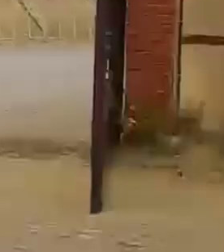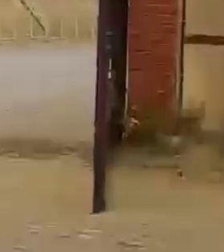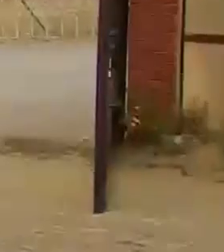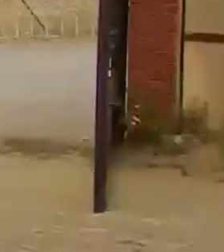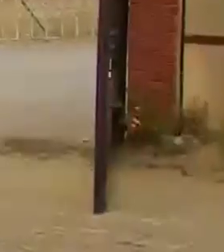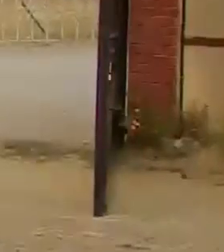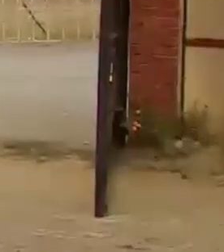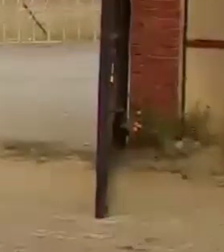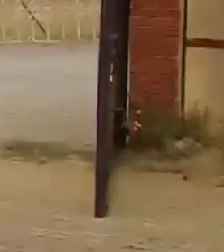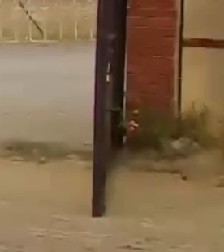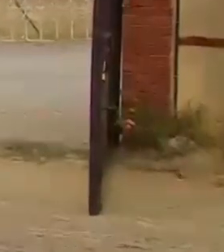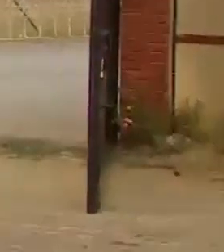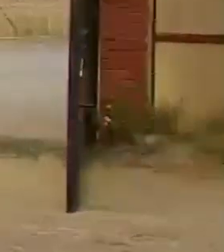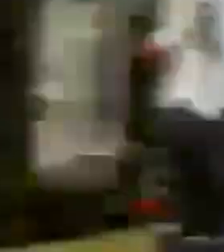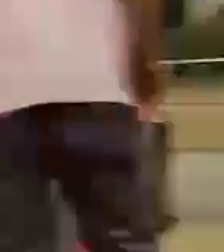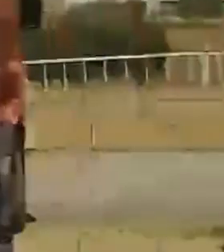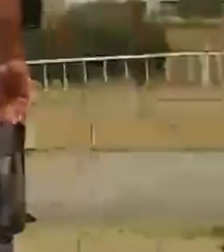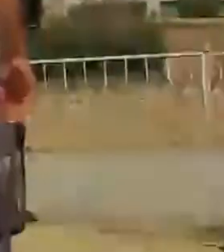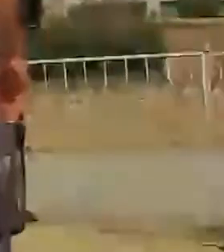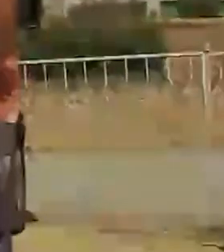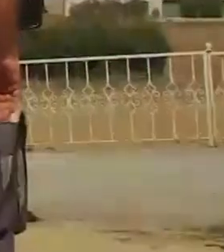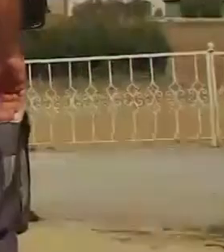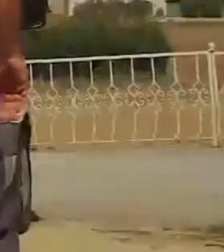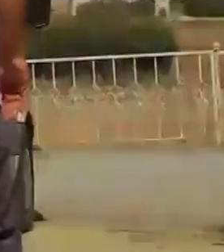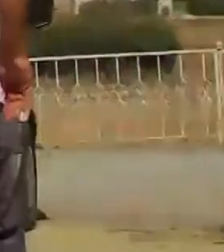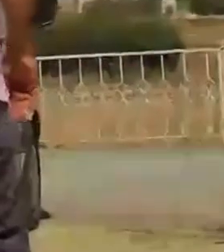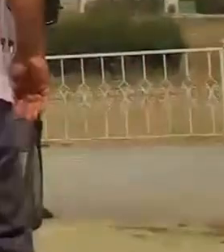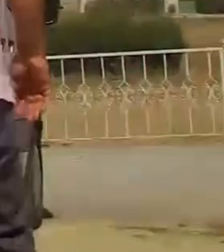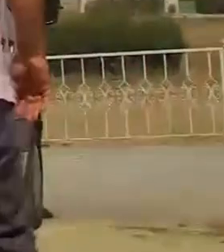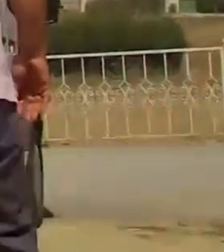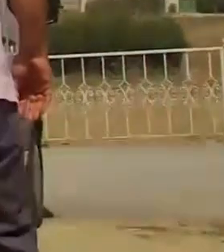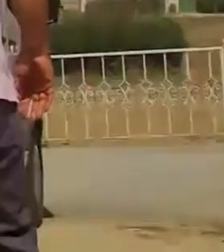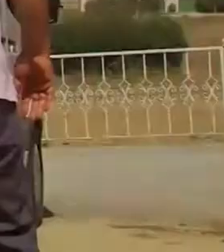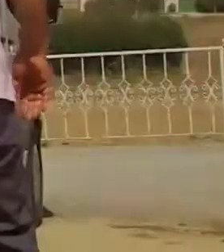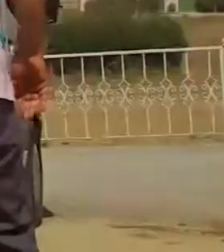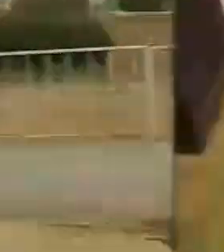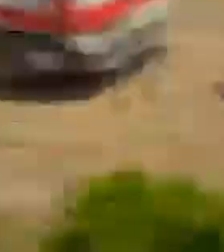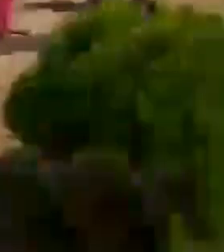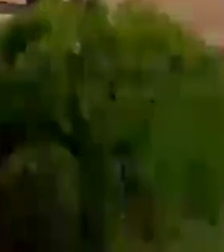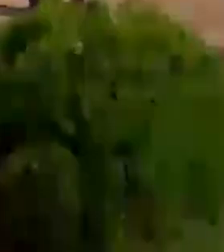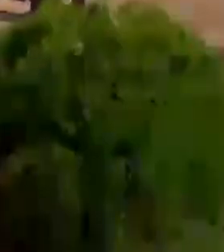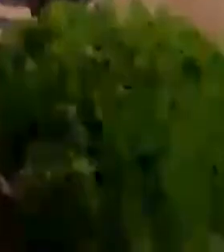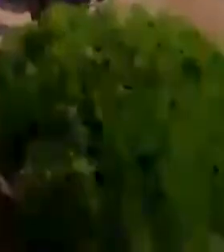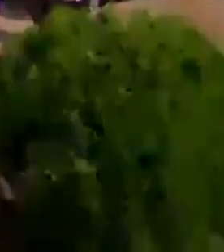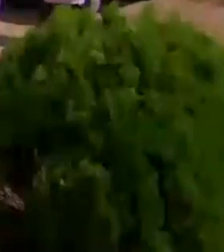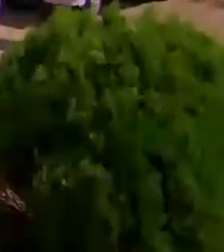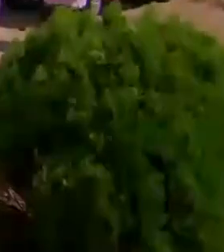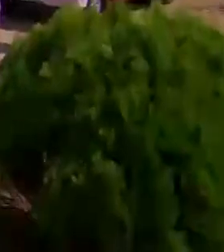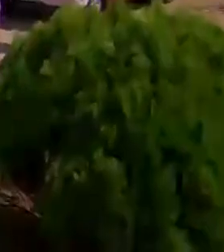Çabuk. Şimdi de sedye ile ambulansa taşınıyor. Hadi bakalım hadi. Varın canayı. Tamam.